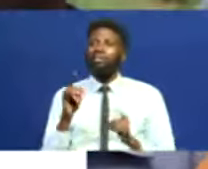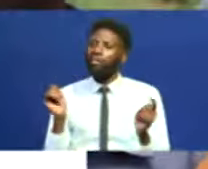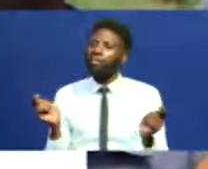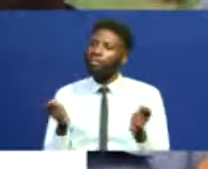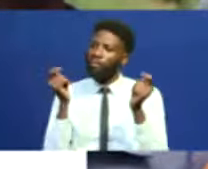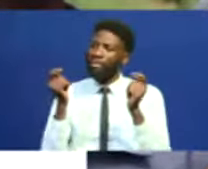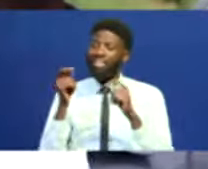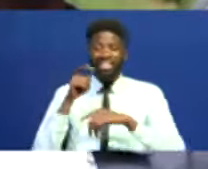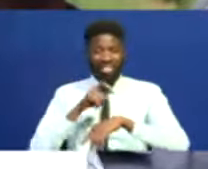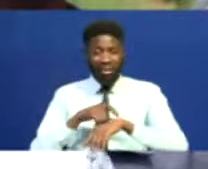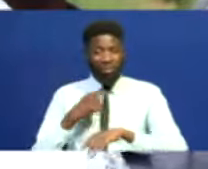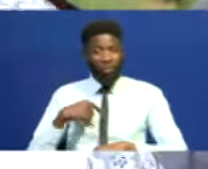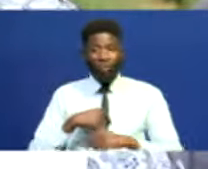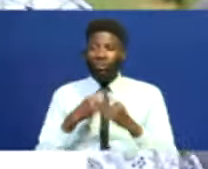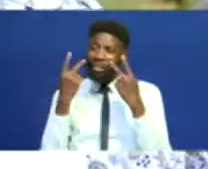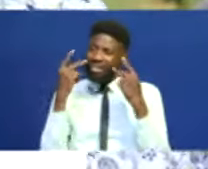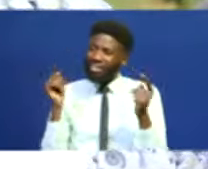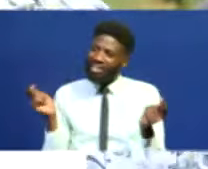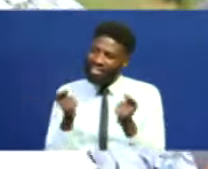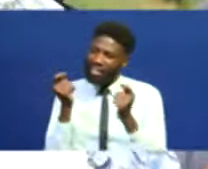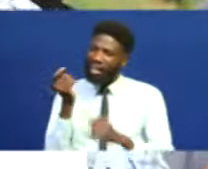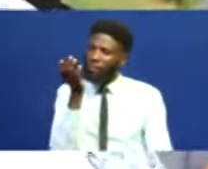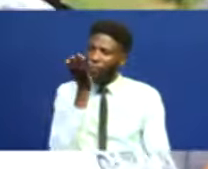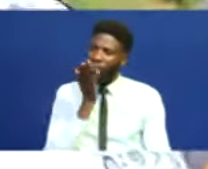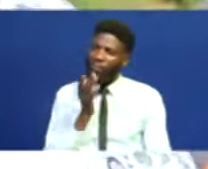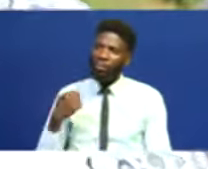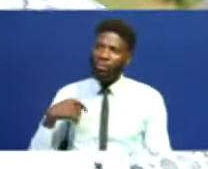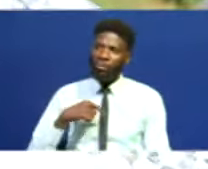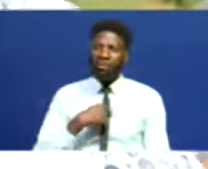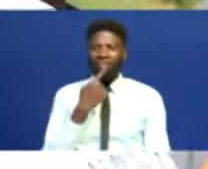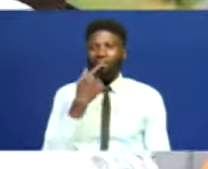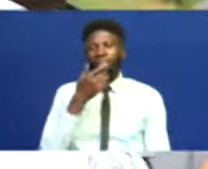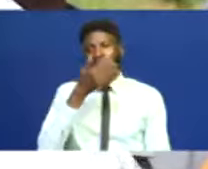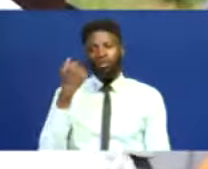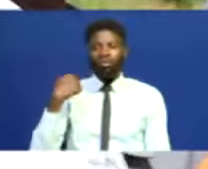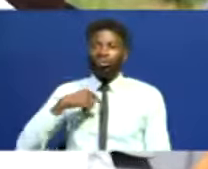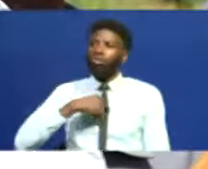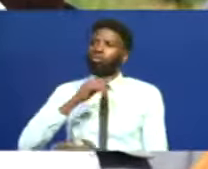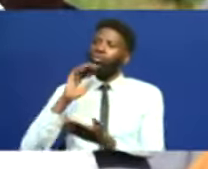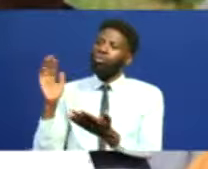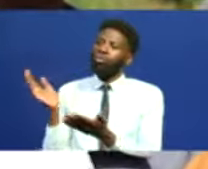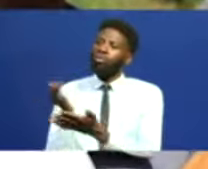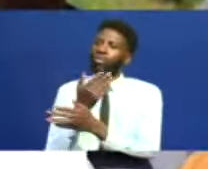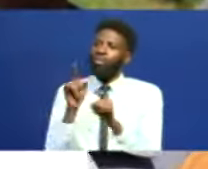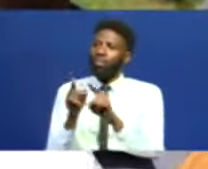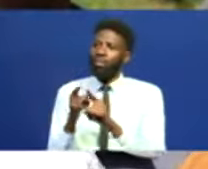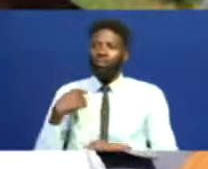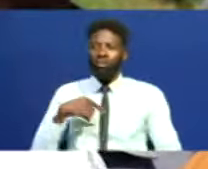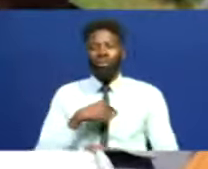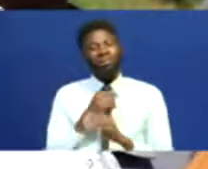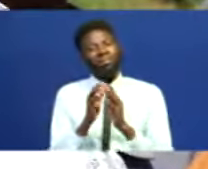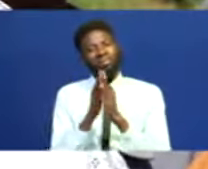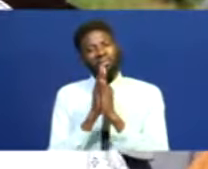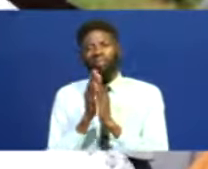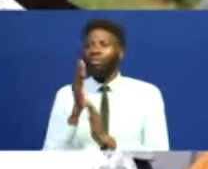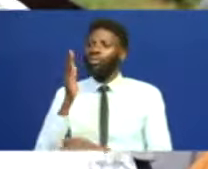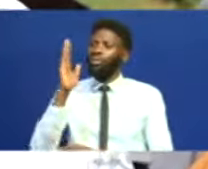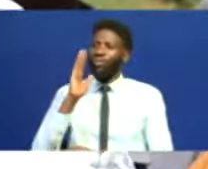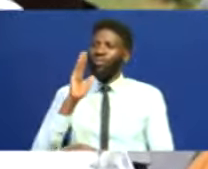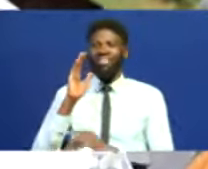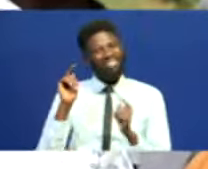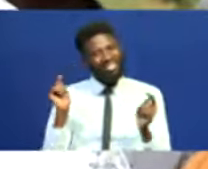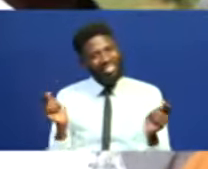hizi vibao tukasema afadhali tuondoe na sisi tuwe tunaomba Mungu sababu mambo ya waganga hapa.